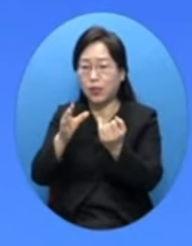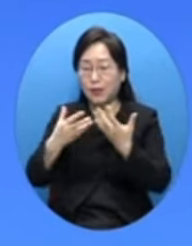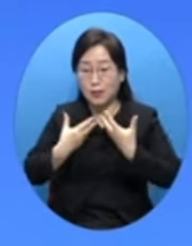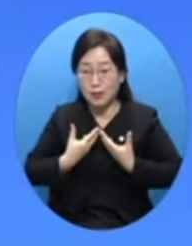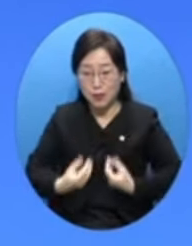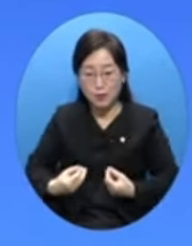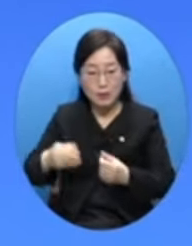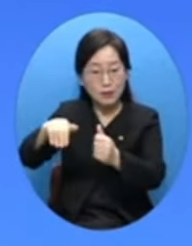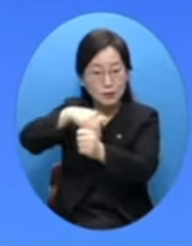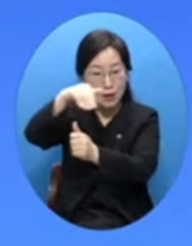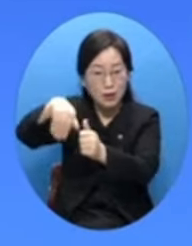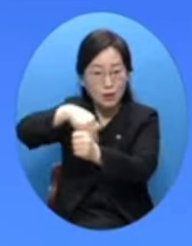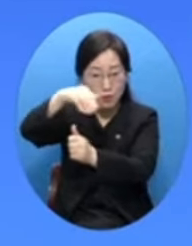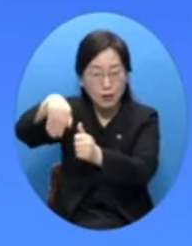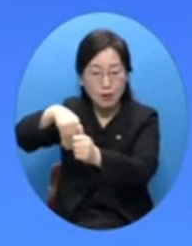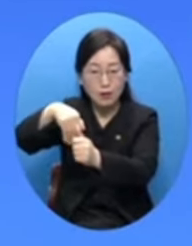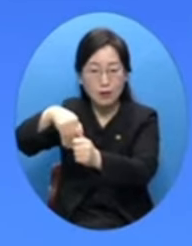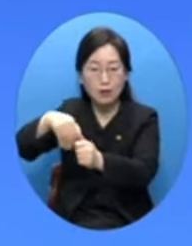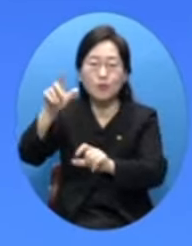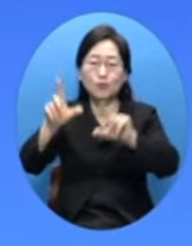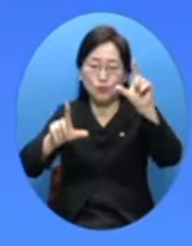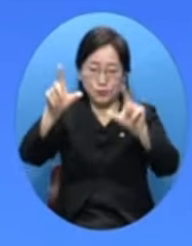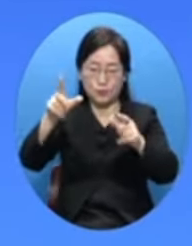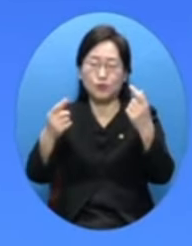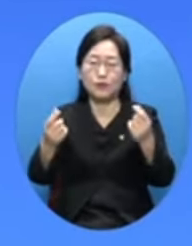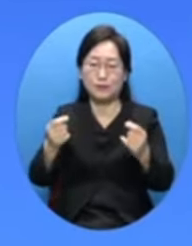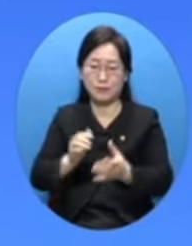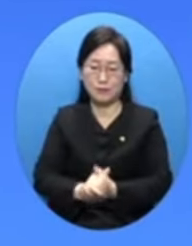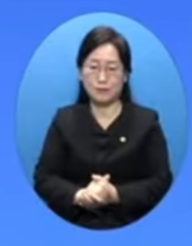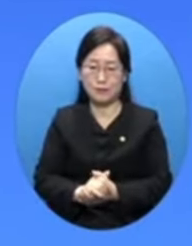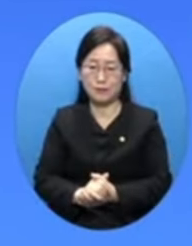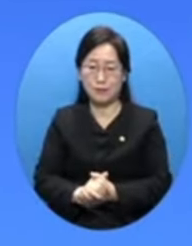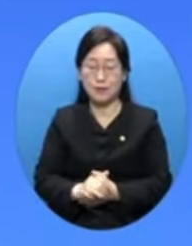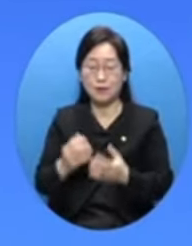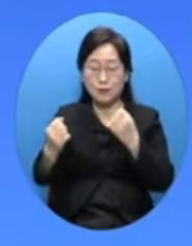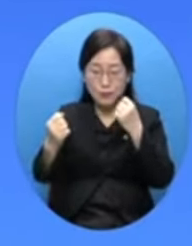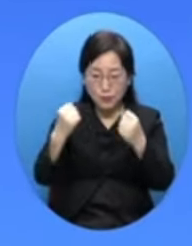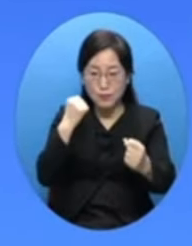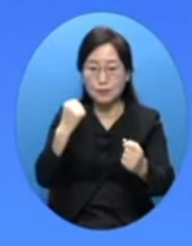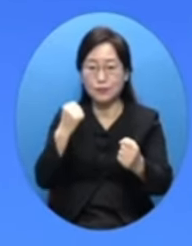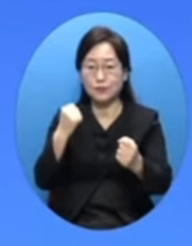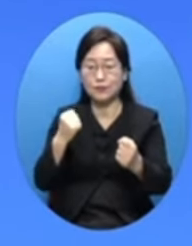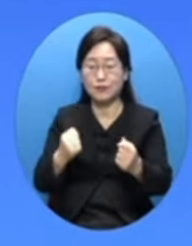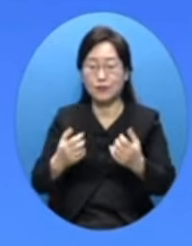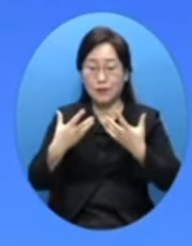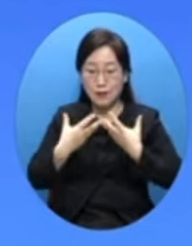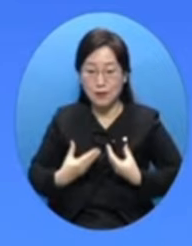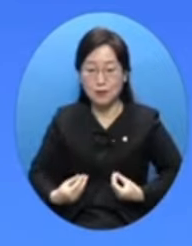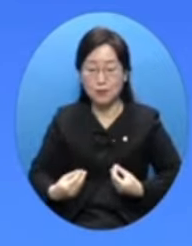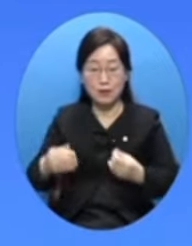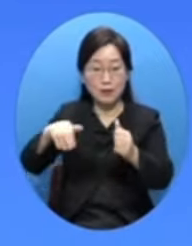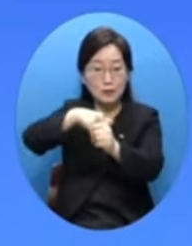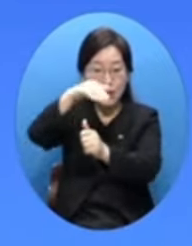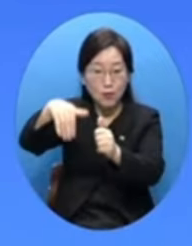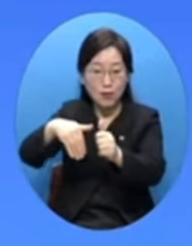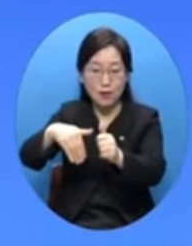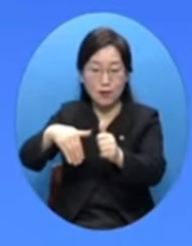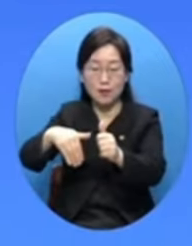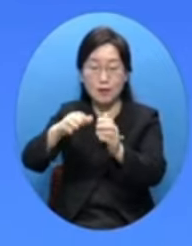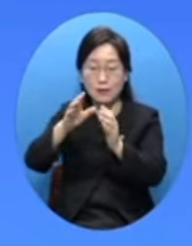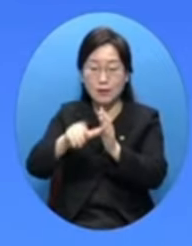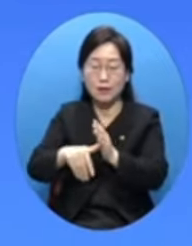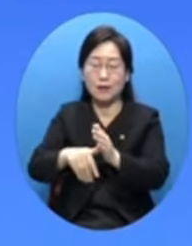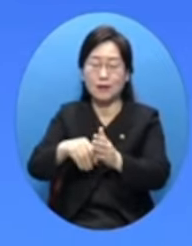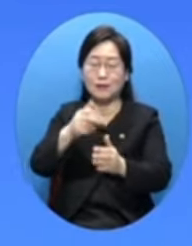상황에 쳐 있는 그런 모습과도 같 습니다 그럼에도 불구하고 그 절망적인 상황에서 큰 소리로